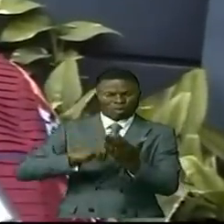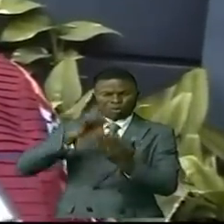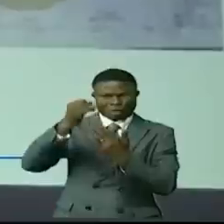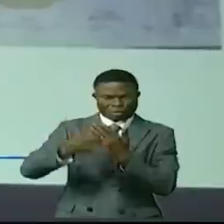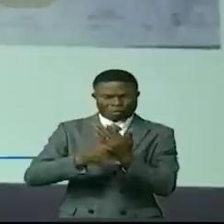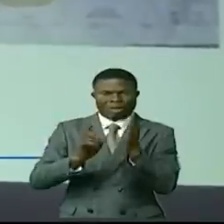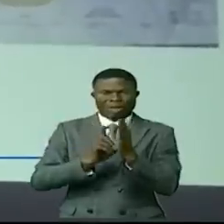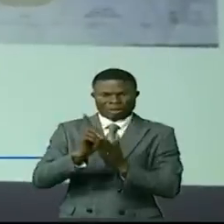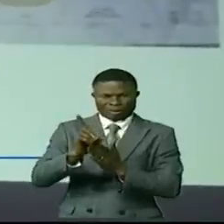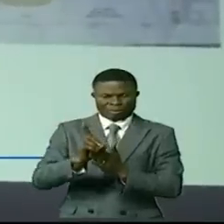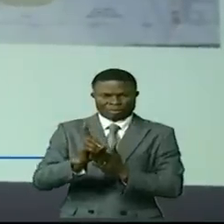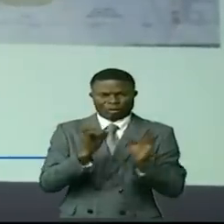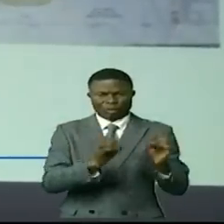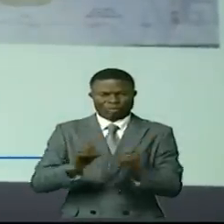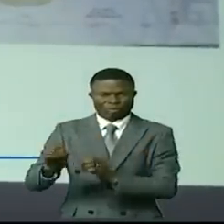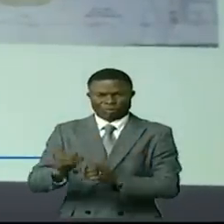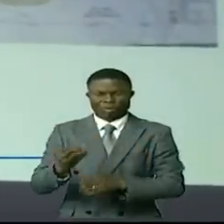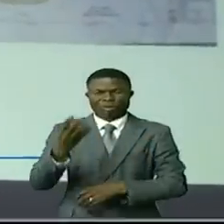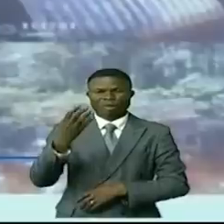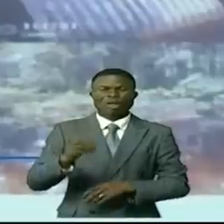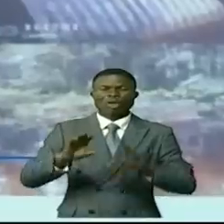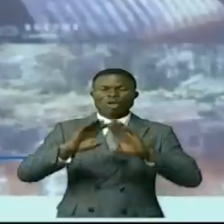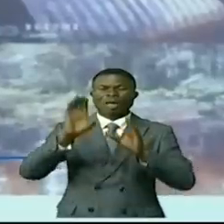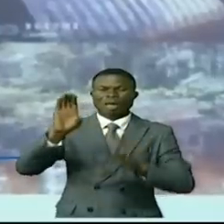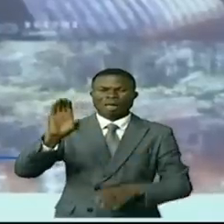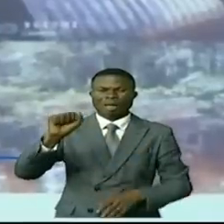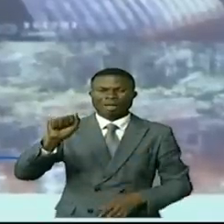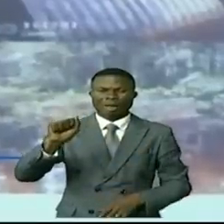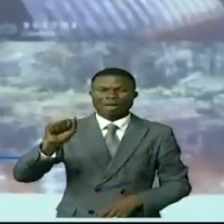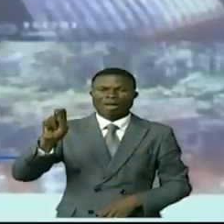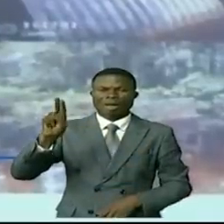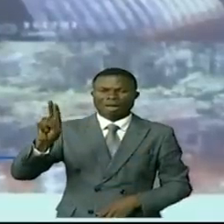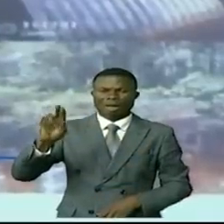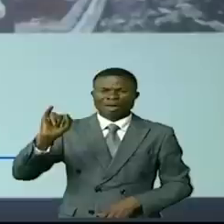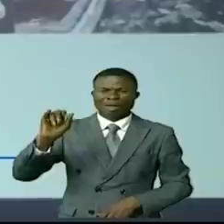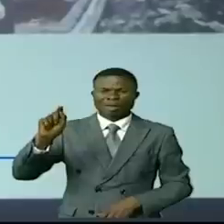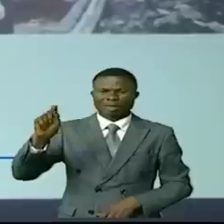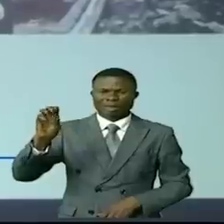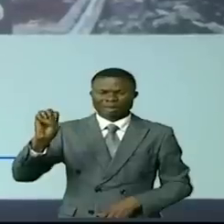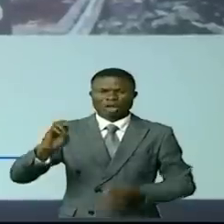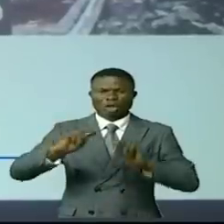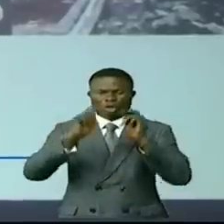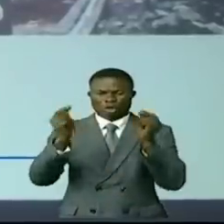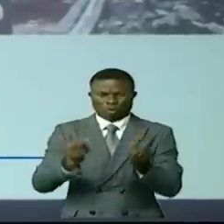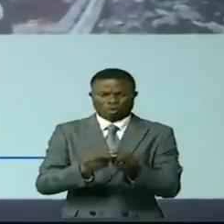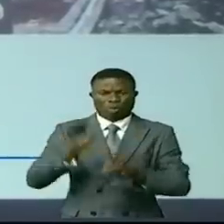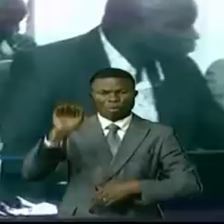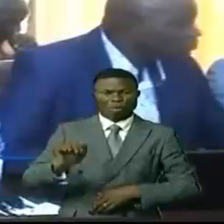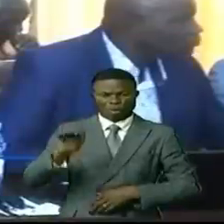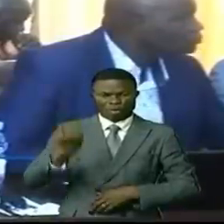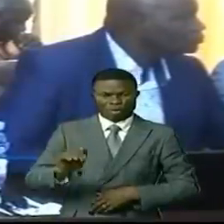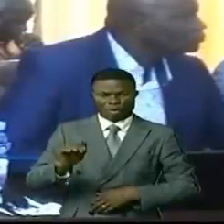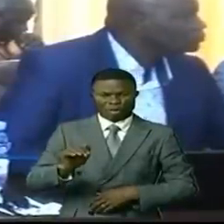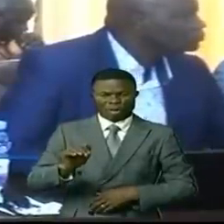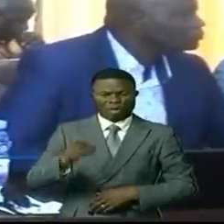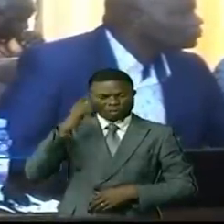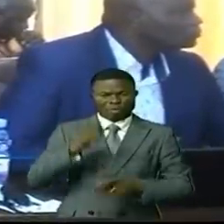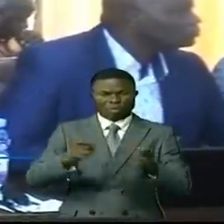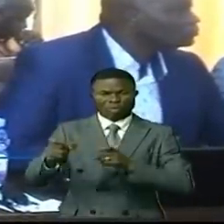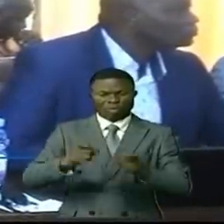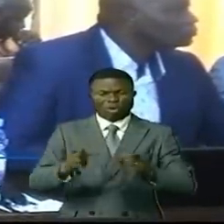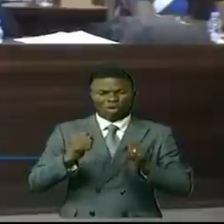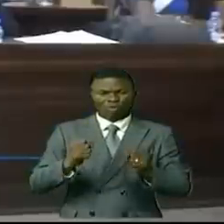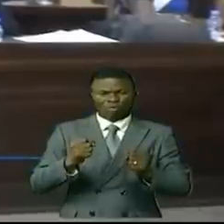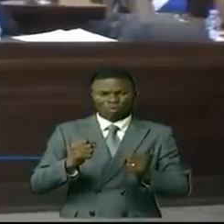développement. Organisé par la Caritas Congo, en collaboration avec les réseaux des populations autochtones et locales pour la gestion durable